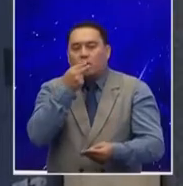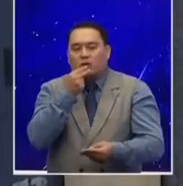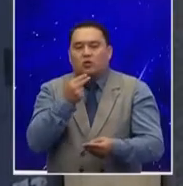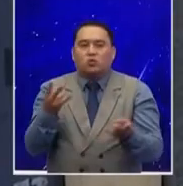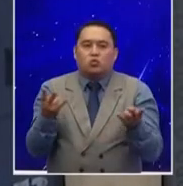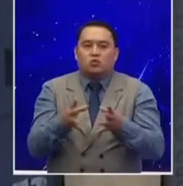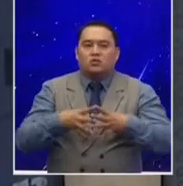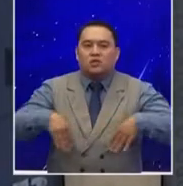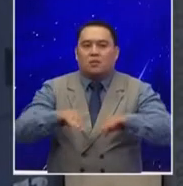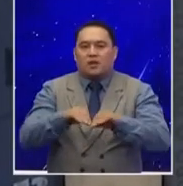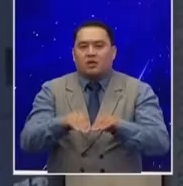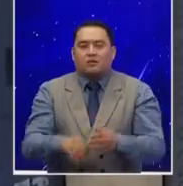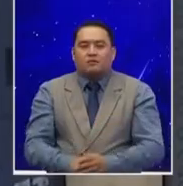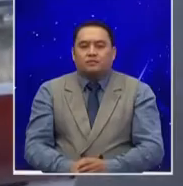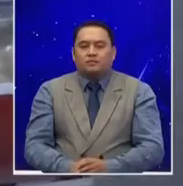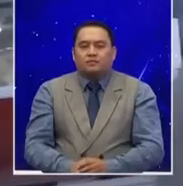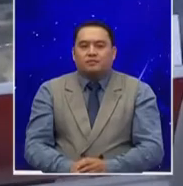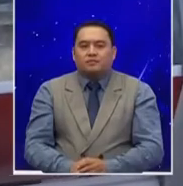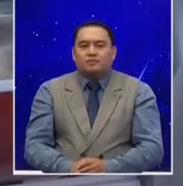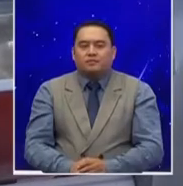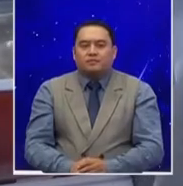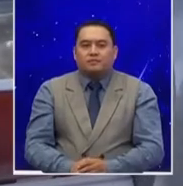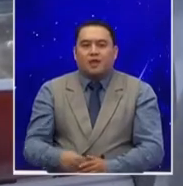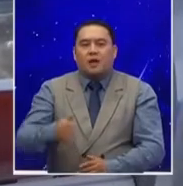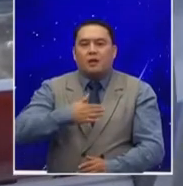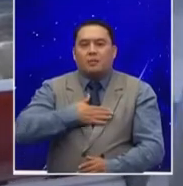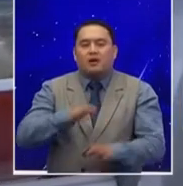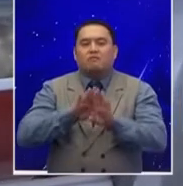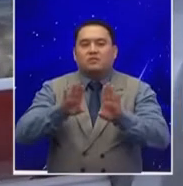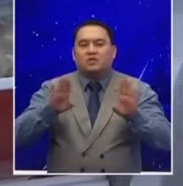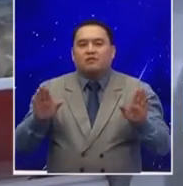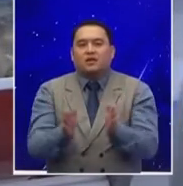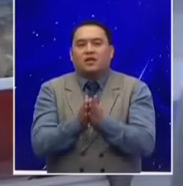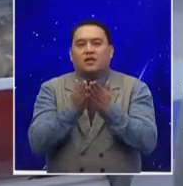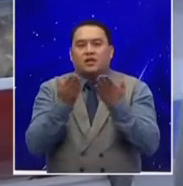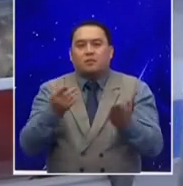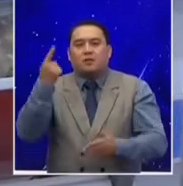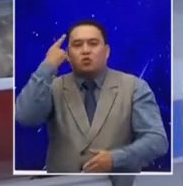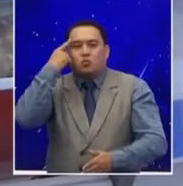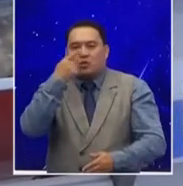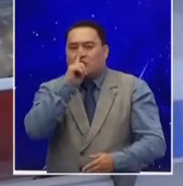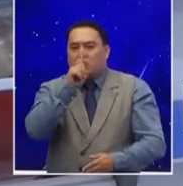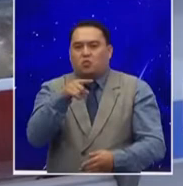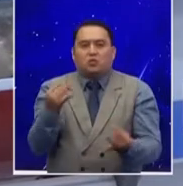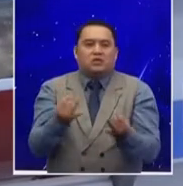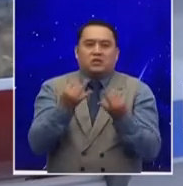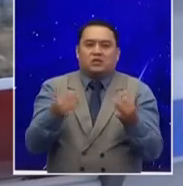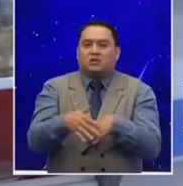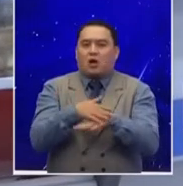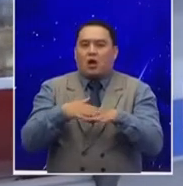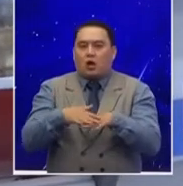для нуждающихся семей Моногородка. Буквально недавно мы выставили эти книжки. Мы думали, что не будет интересоваться